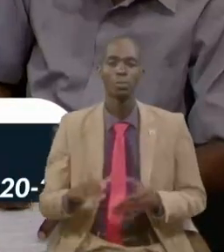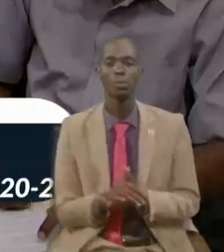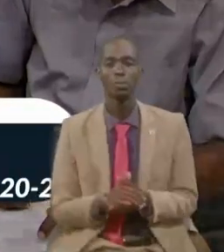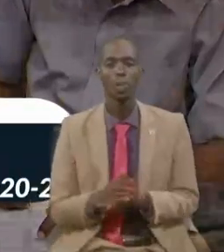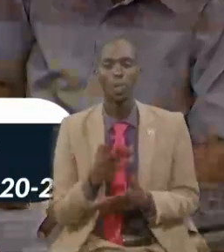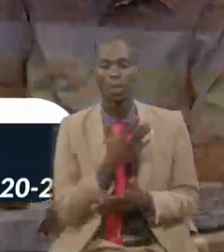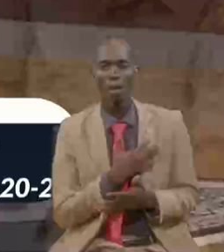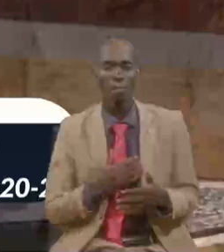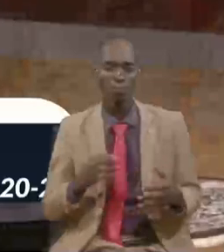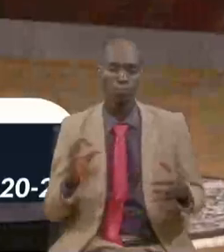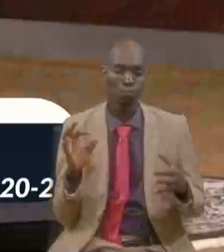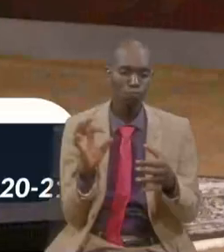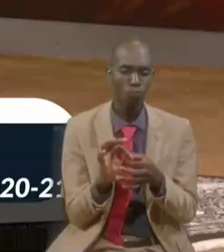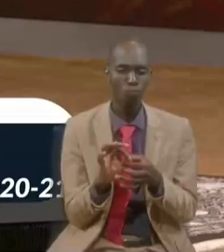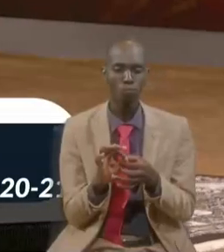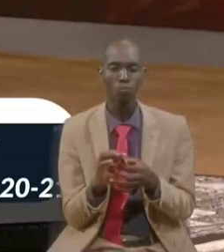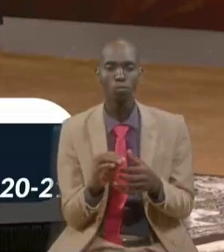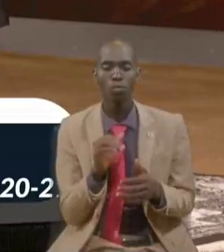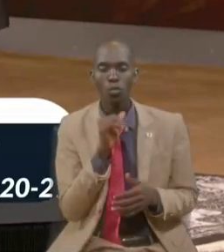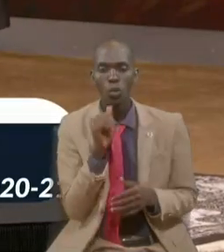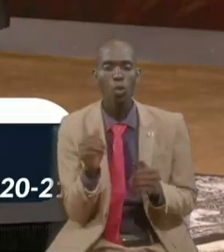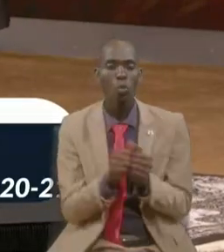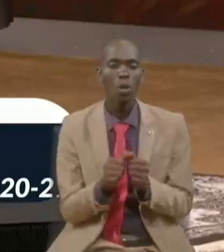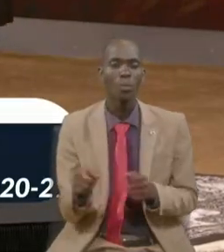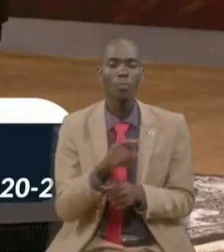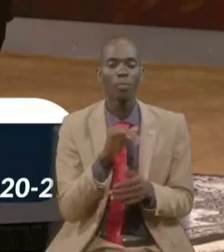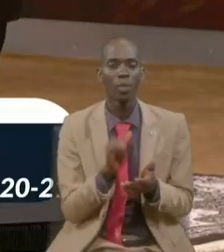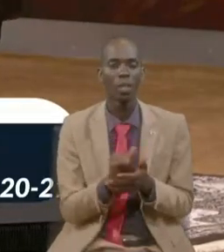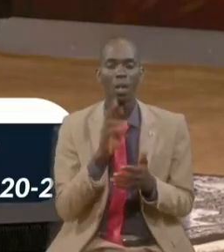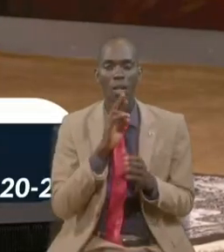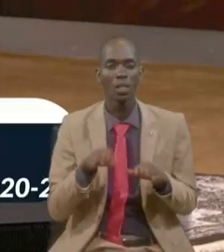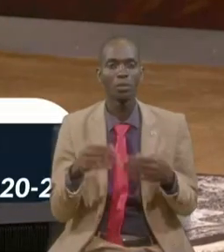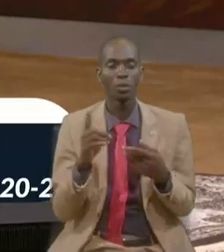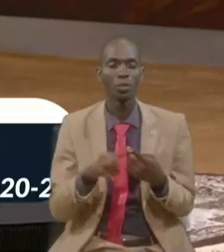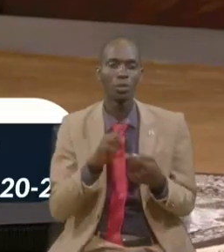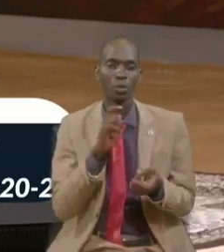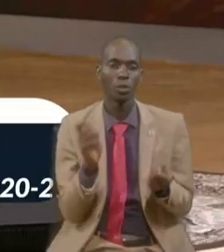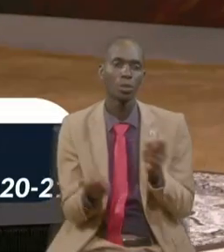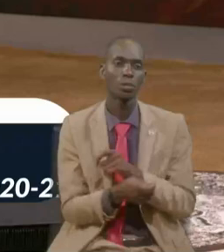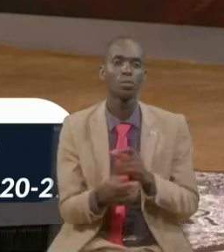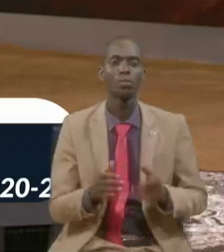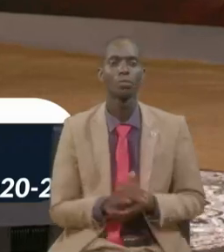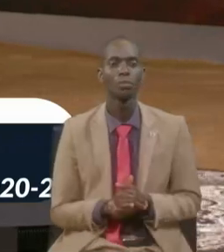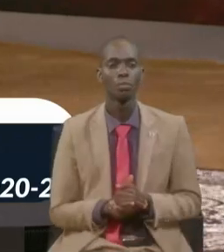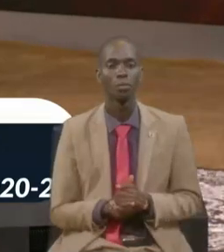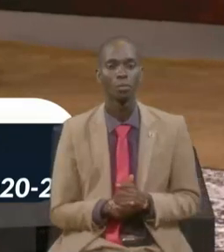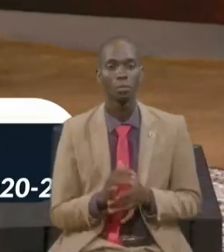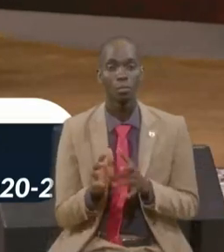Mon fils, crains l'Éternel et le roi. Ne te mêle pas avec les hommes remuants.